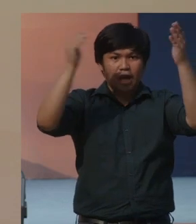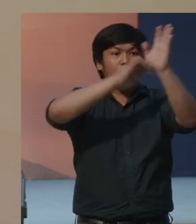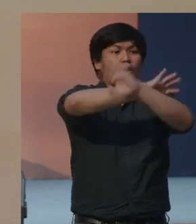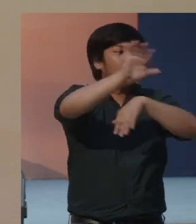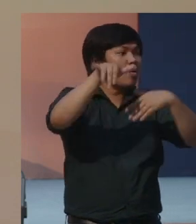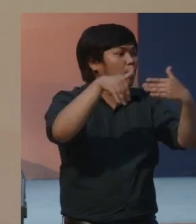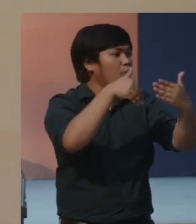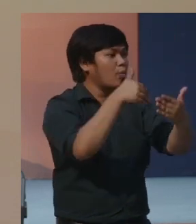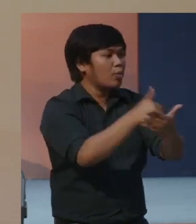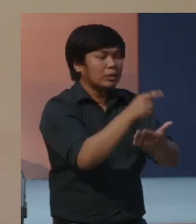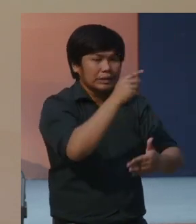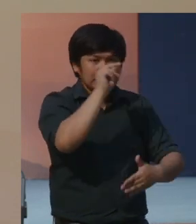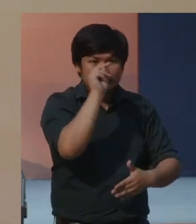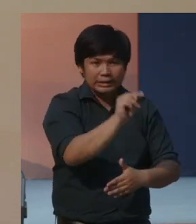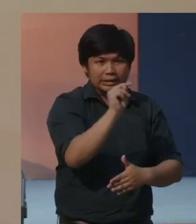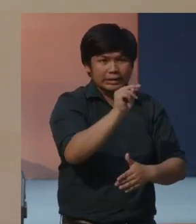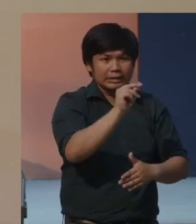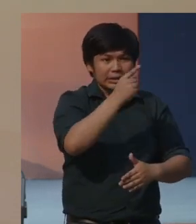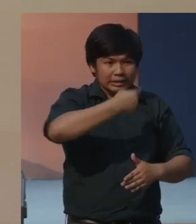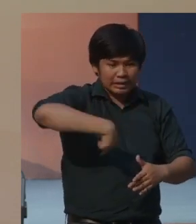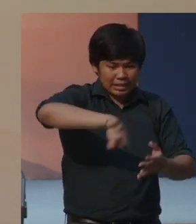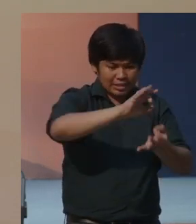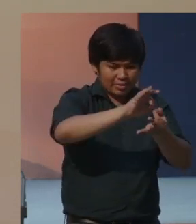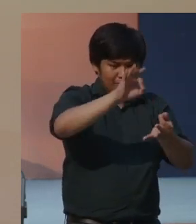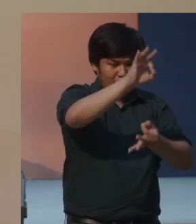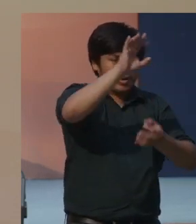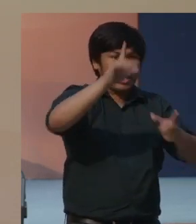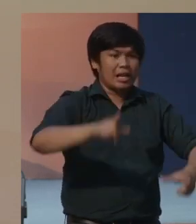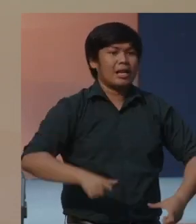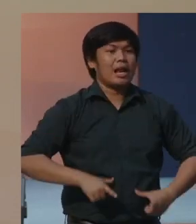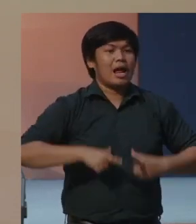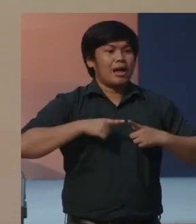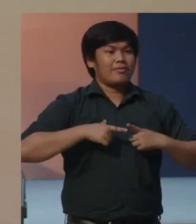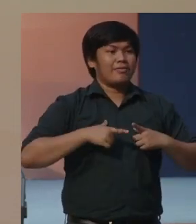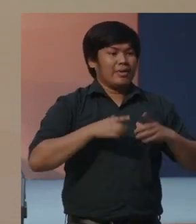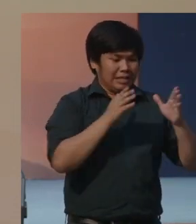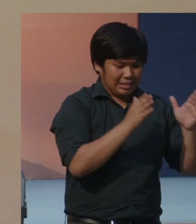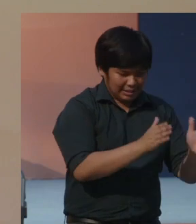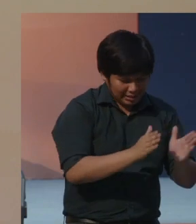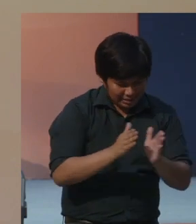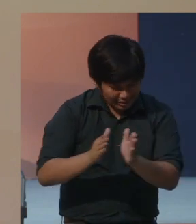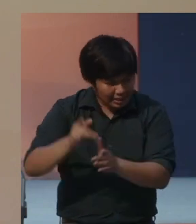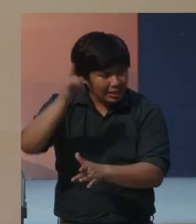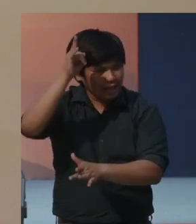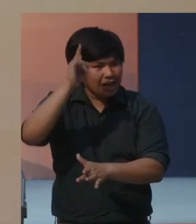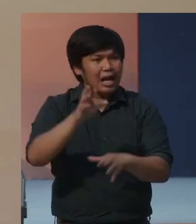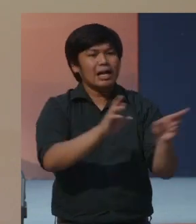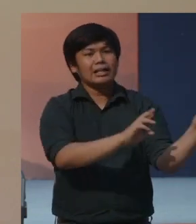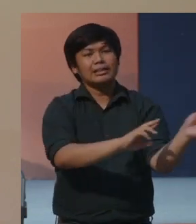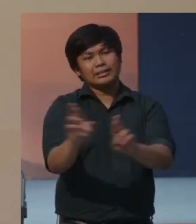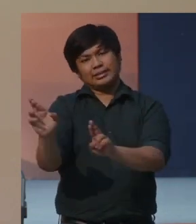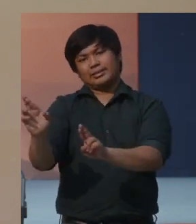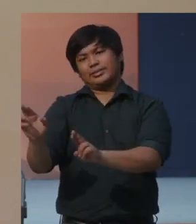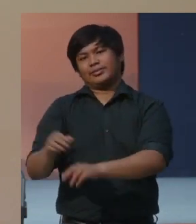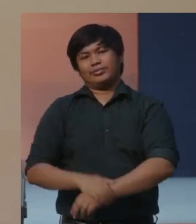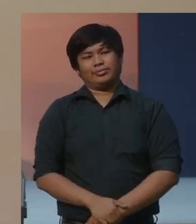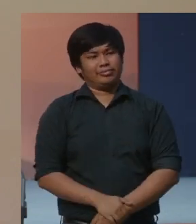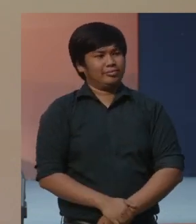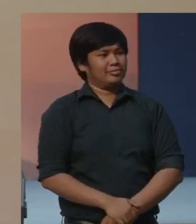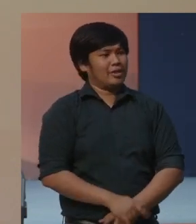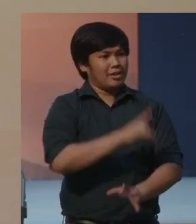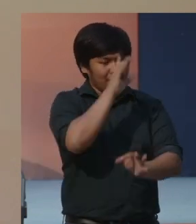Lahat ng ating kailangan sa ating buhay spiritual, lakas ng loob, katapatan, pananampalataya,